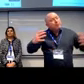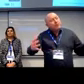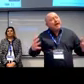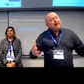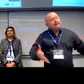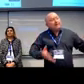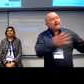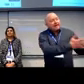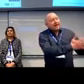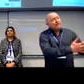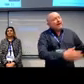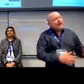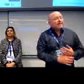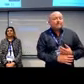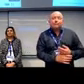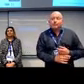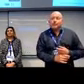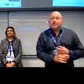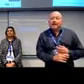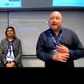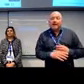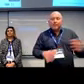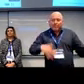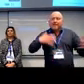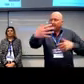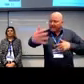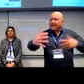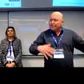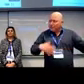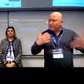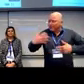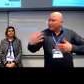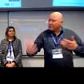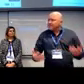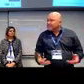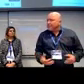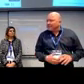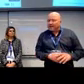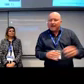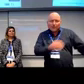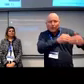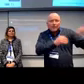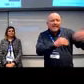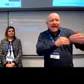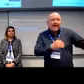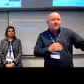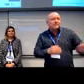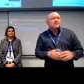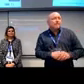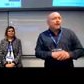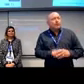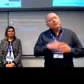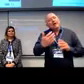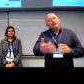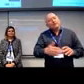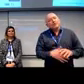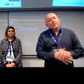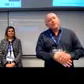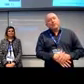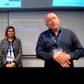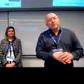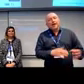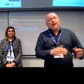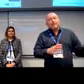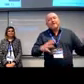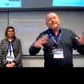est beaucoup plus grande quand on arrive sur le terrain pour faire des vrais calculs et pour l'utiliser pour vrai. Donc, il y a un décalage ici. Donc, nous, la ressource